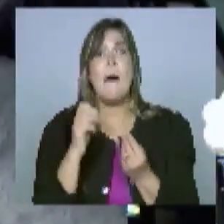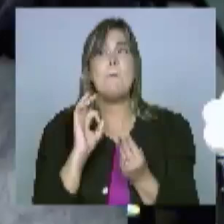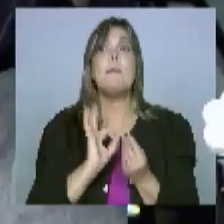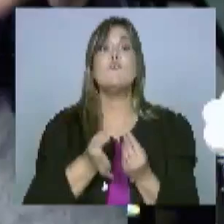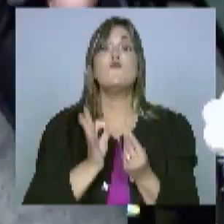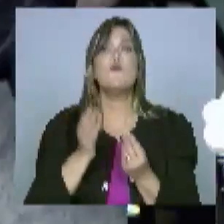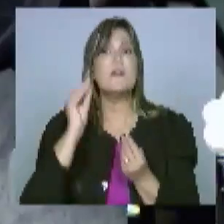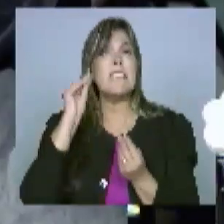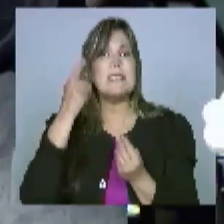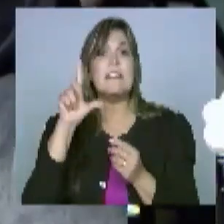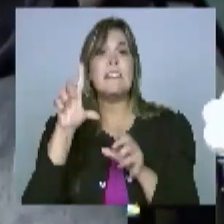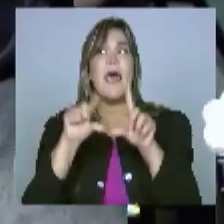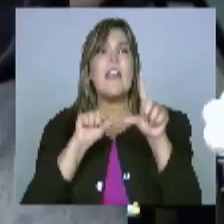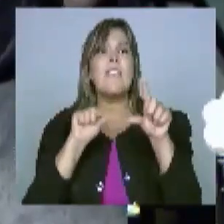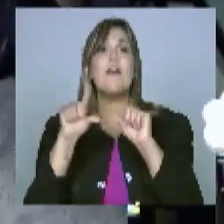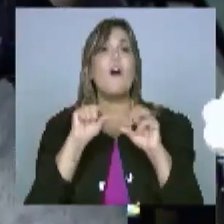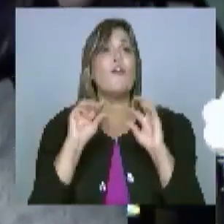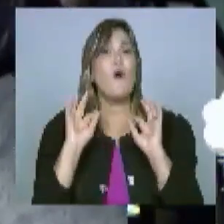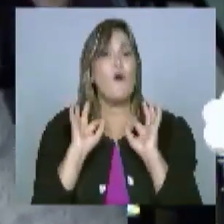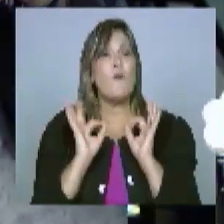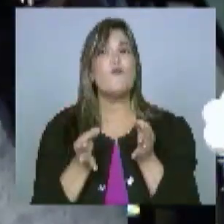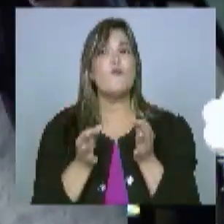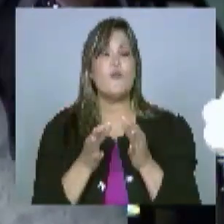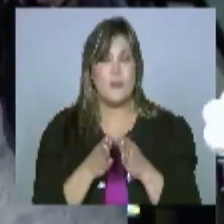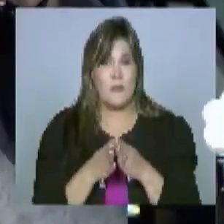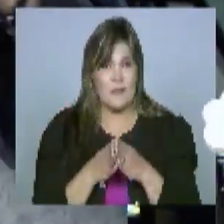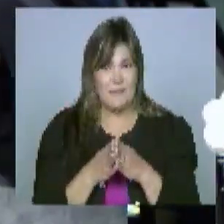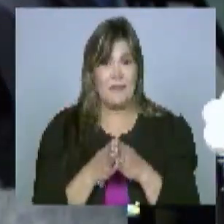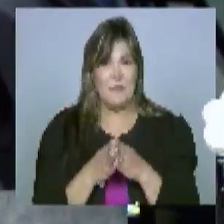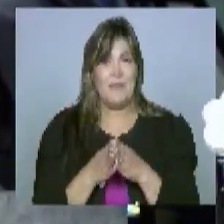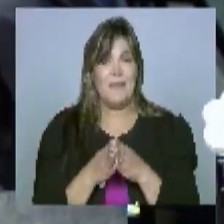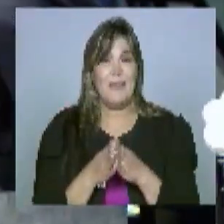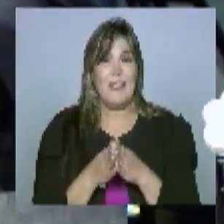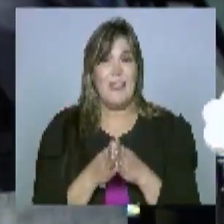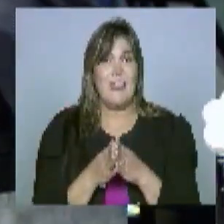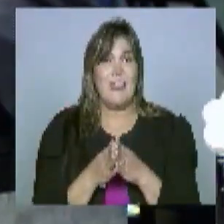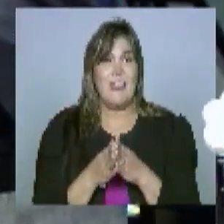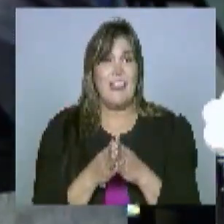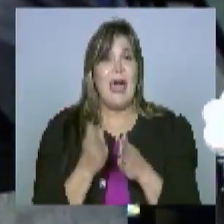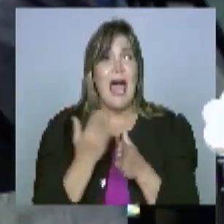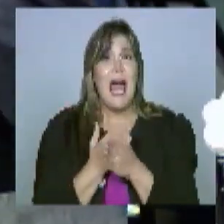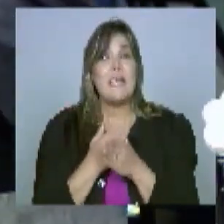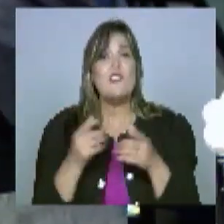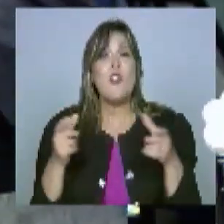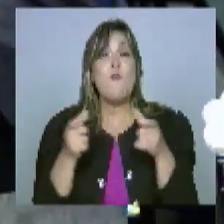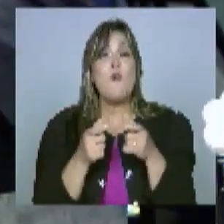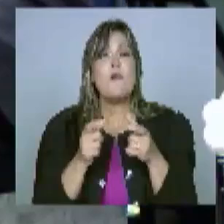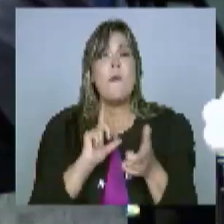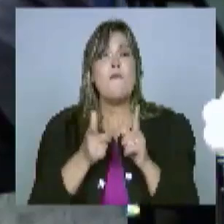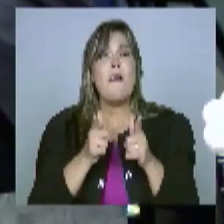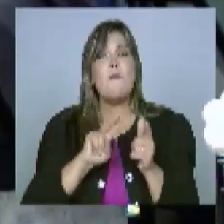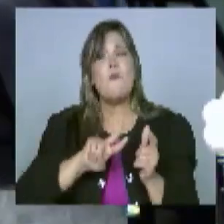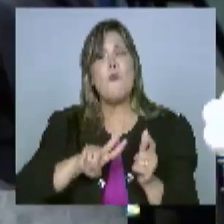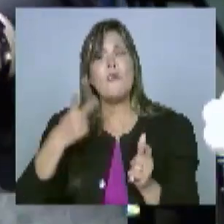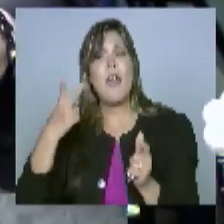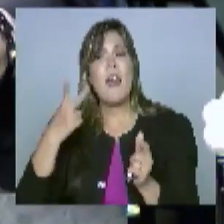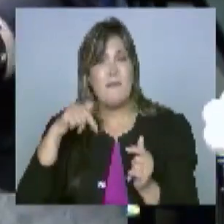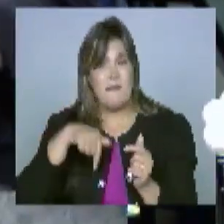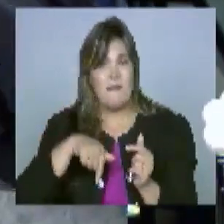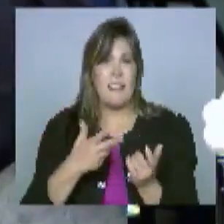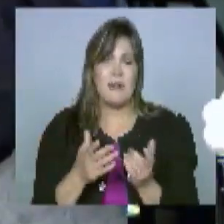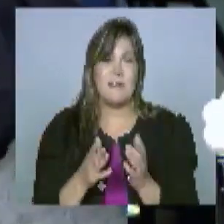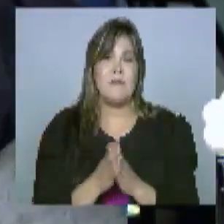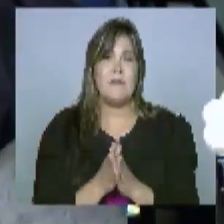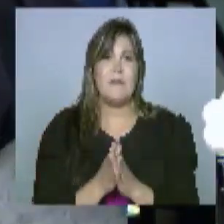المجتمع الغربي كله ماشي في الاتجاه ده ده حقيق فازاي هم يمشوا عكس التيار الموضوع الاخير كان موجه